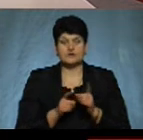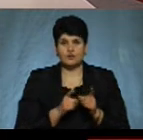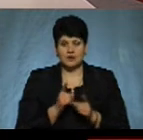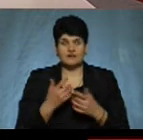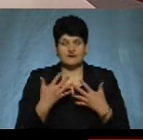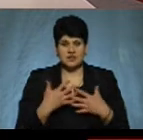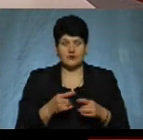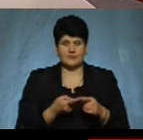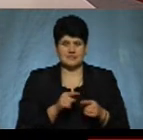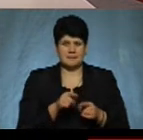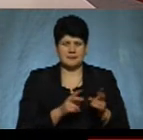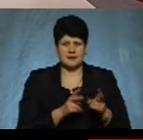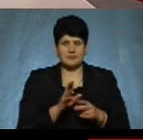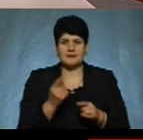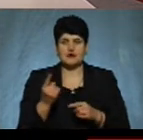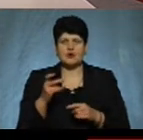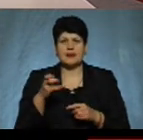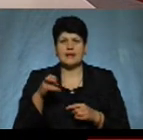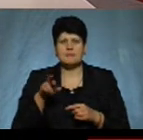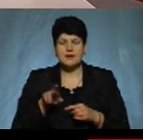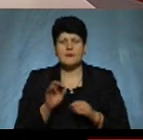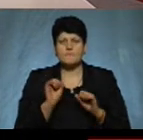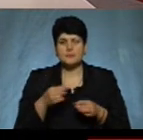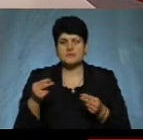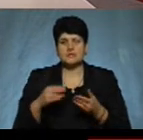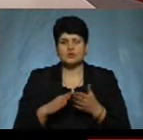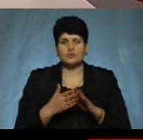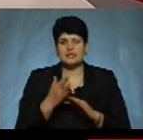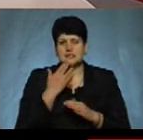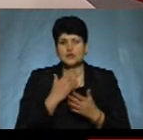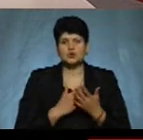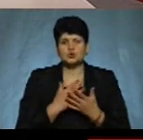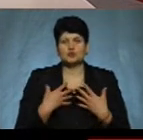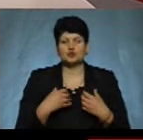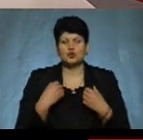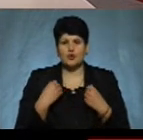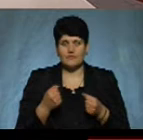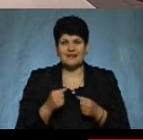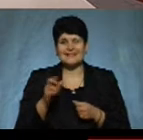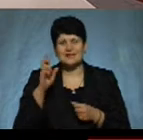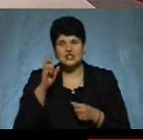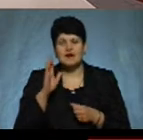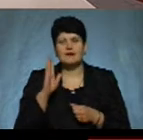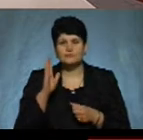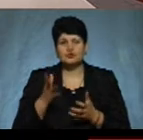неприбуткове підприємство, з 1 липня вона може укласти договір з Національною службою здоров'я, і держава буде проплачувати ще за